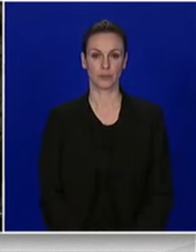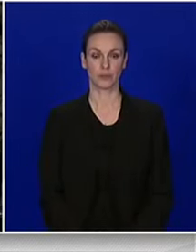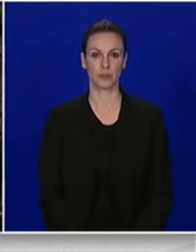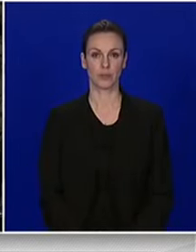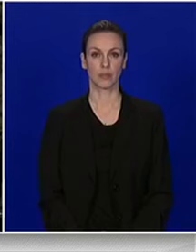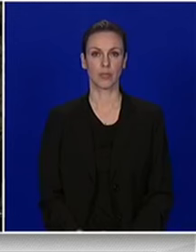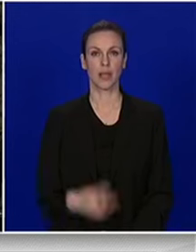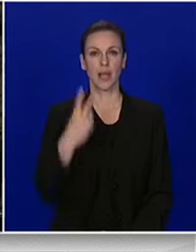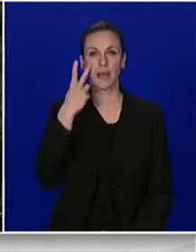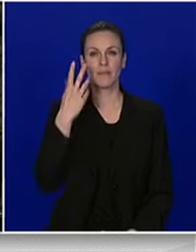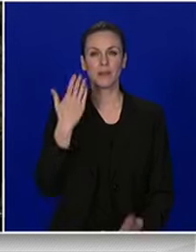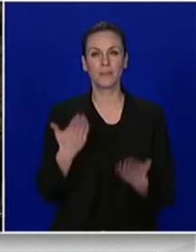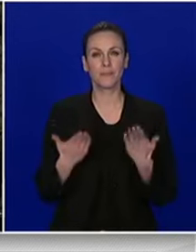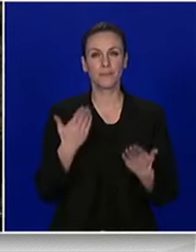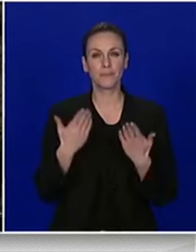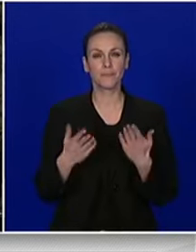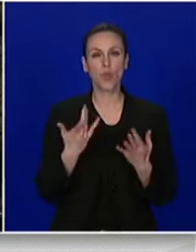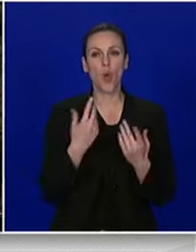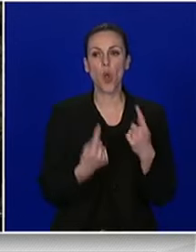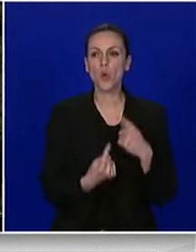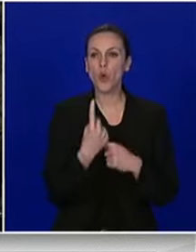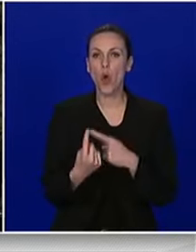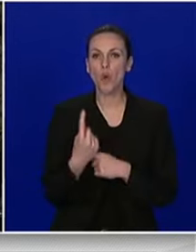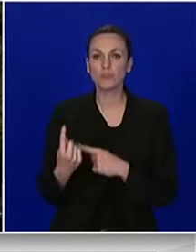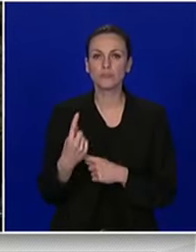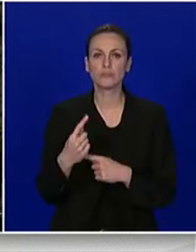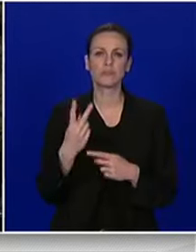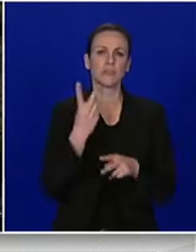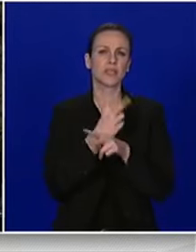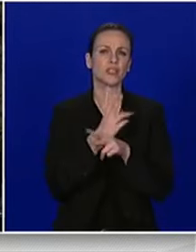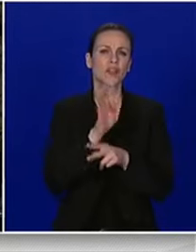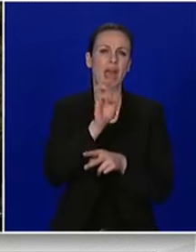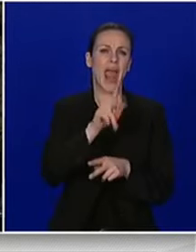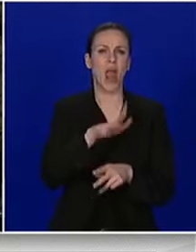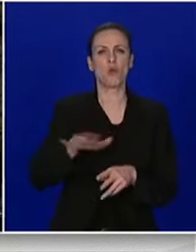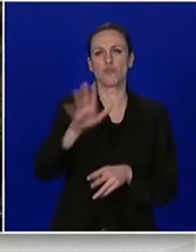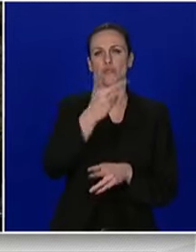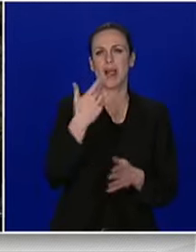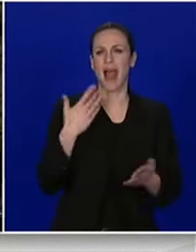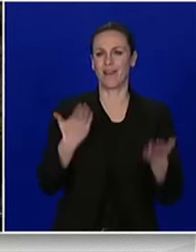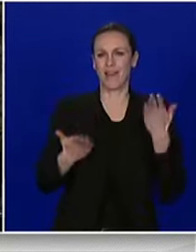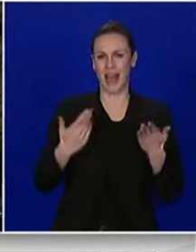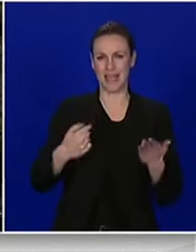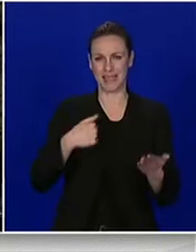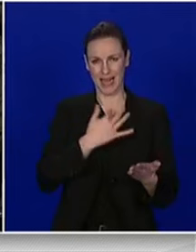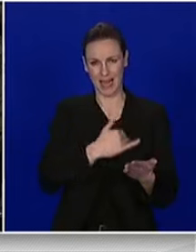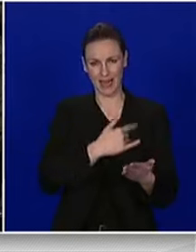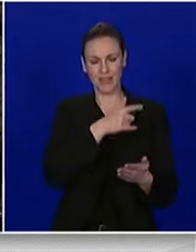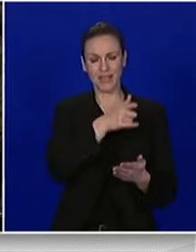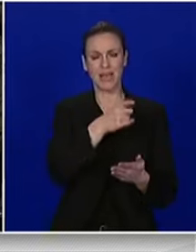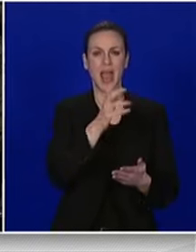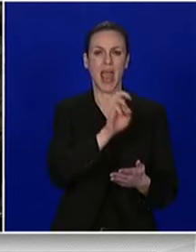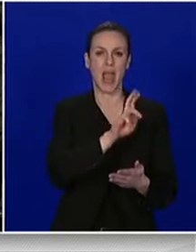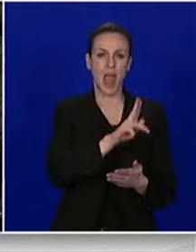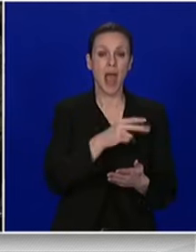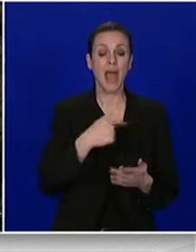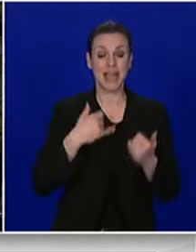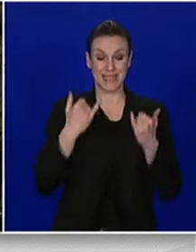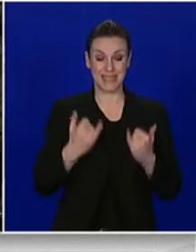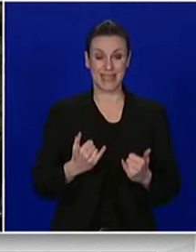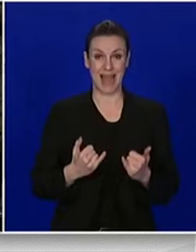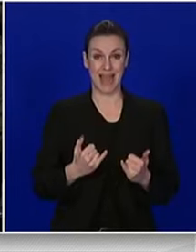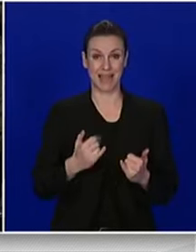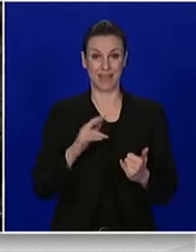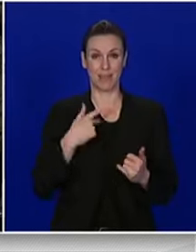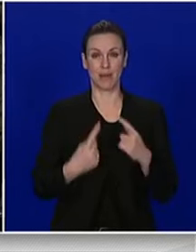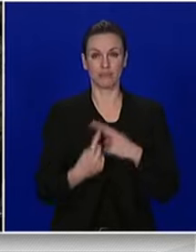Ako pogledamo incidenciju u zemljama Europske unije, naša trenutna incidencija